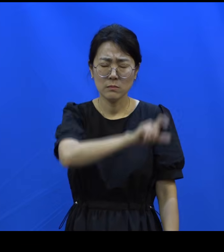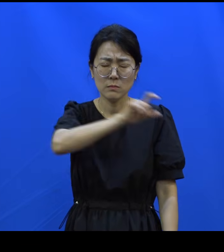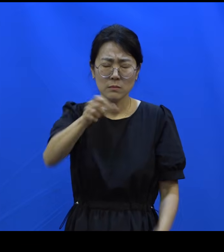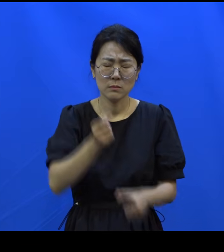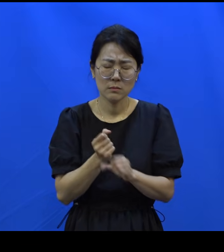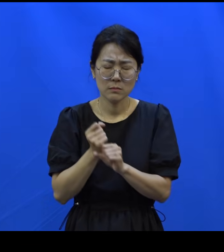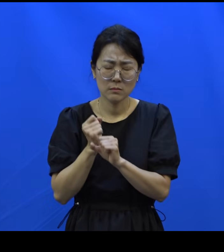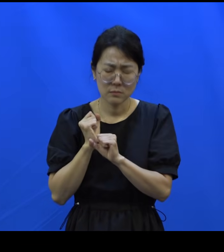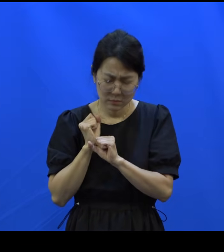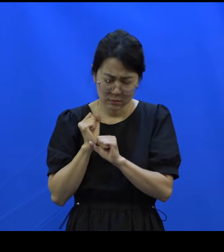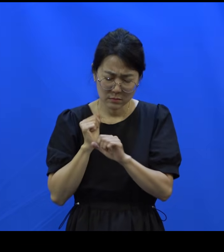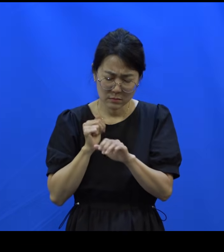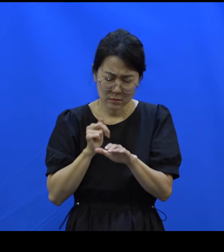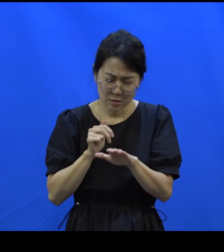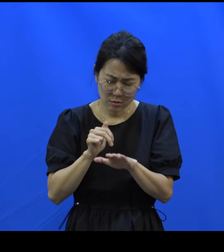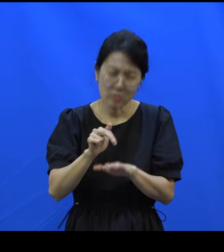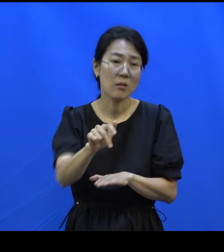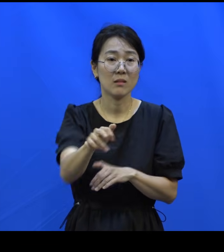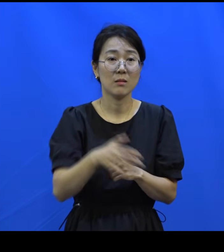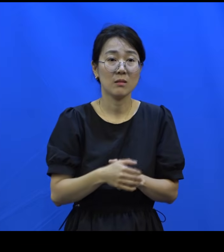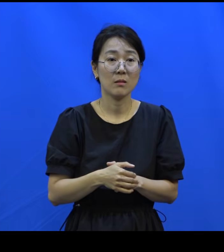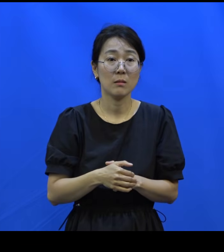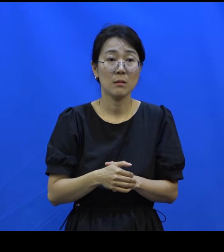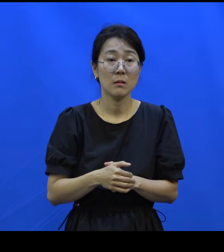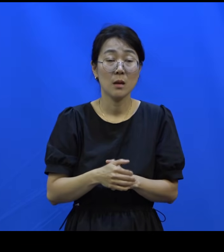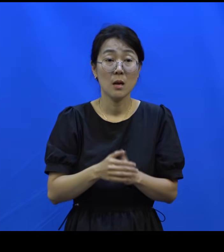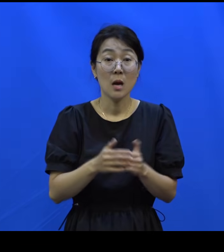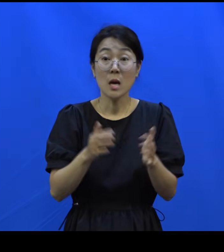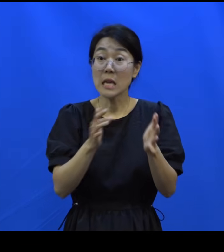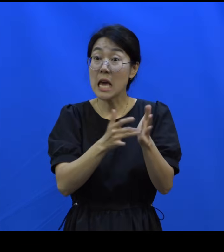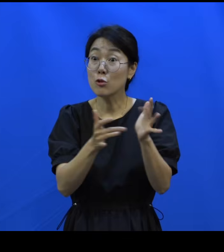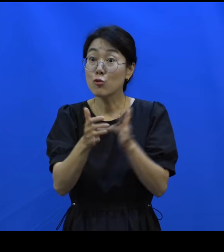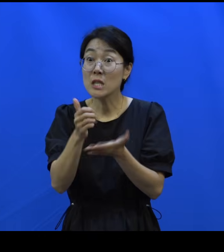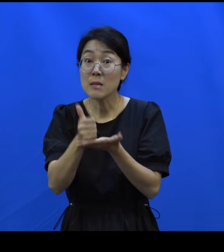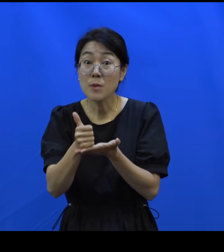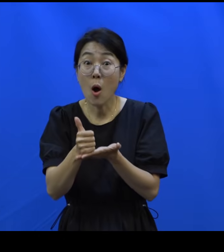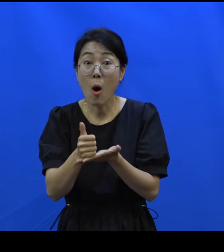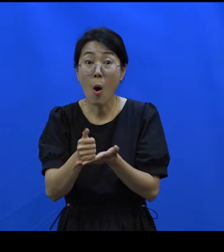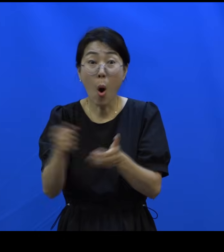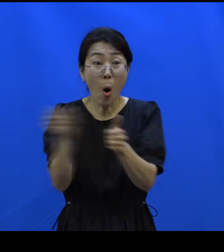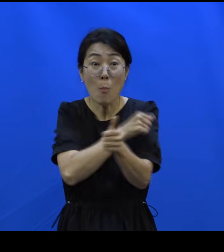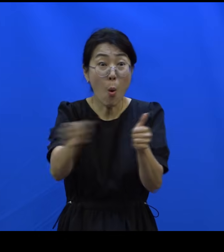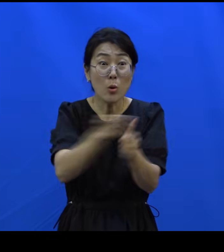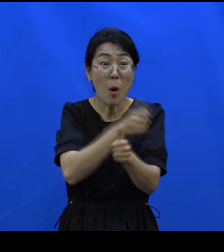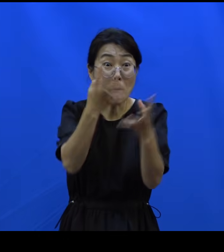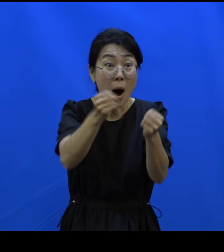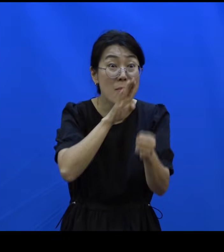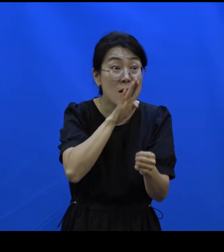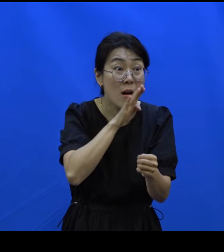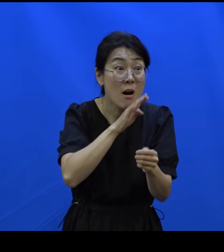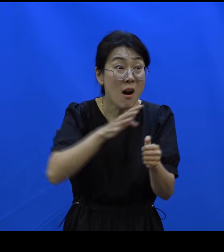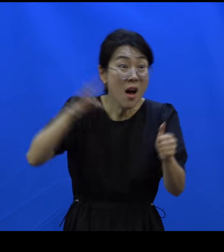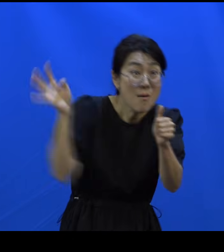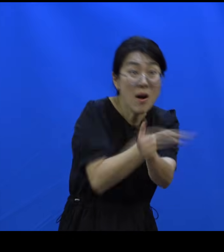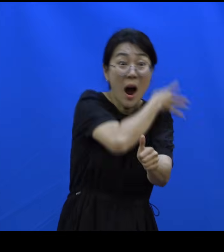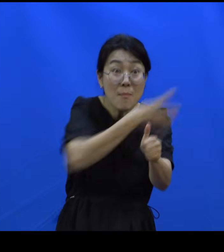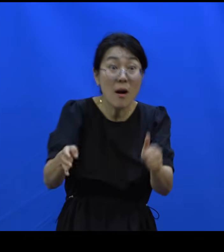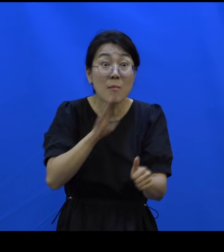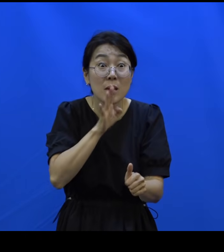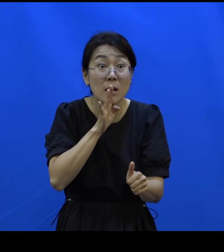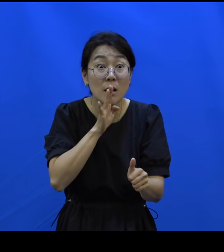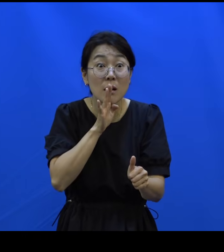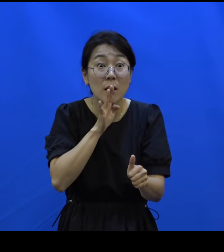수는 없습니다. 주님은 폭력에 십자가로 맞서 이기셨습니다. 여러분, 칼을 지니고 다니지